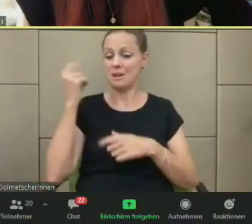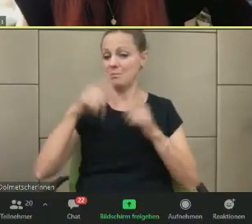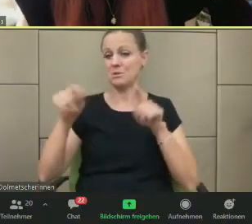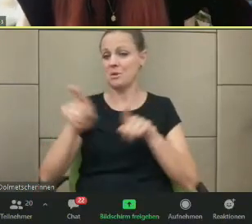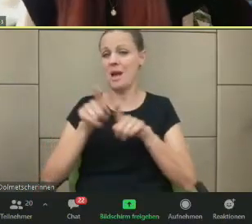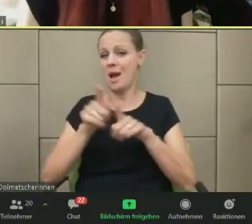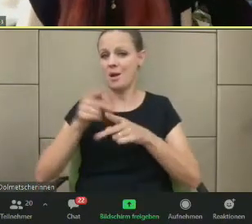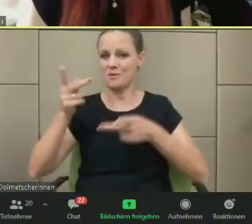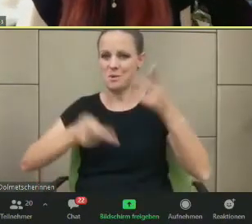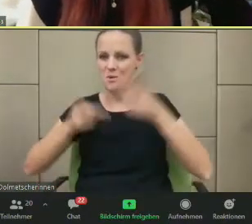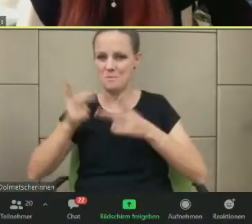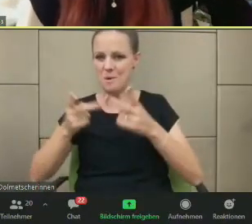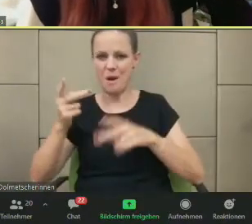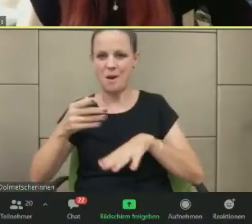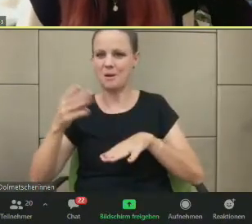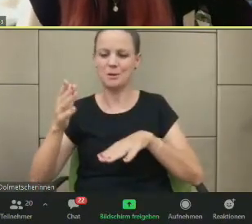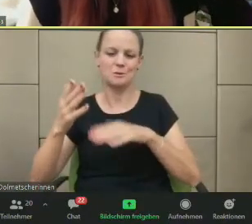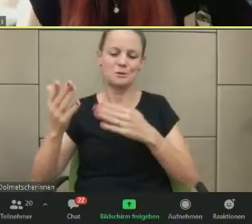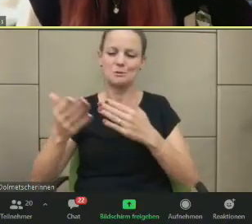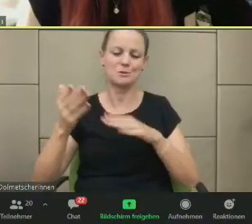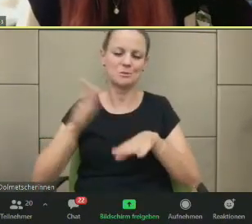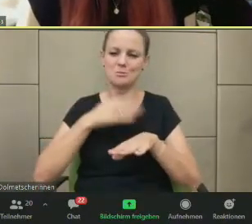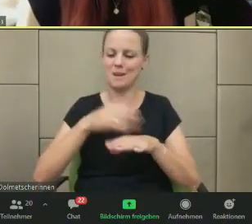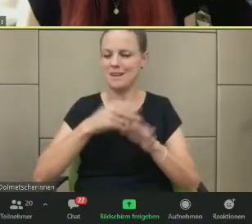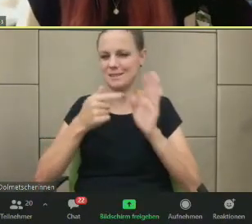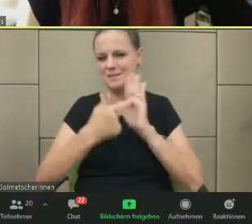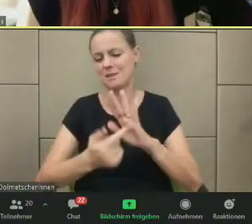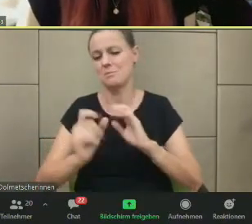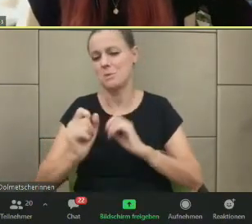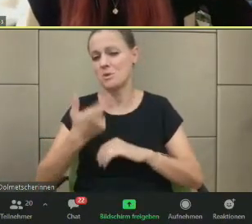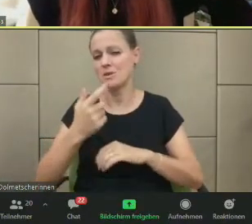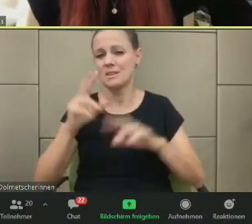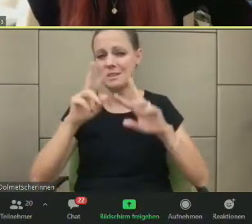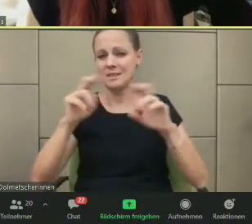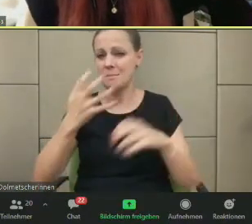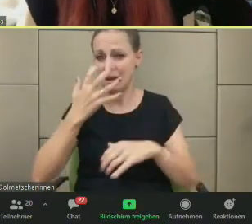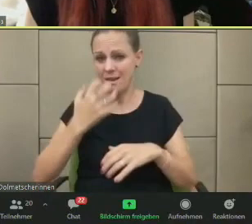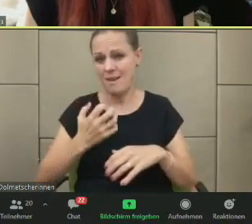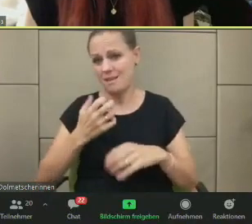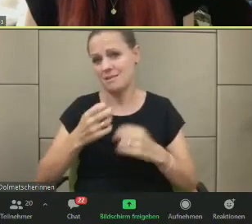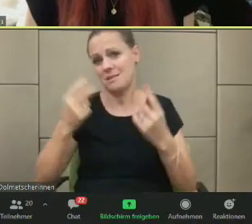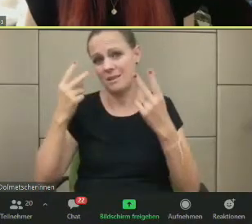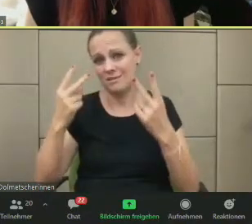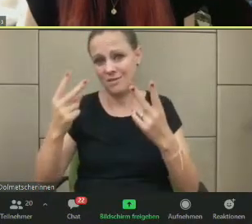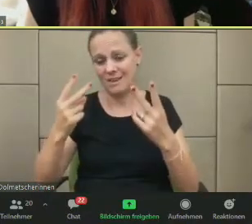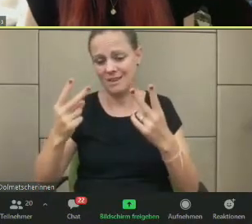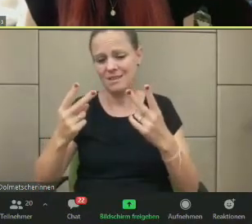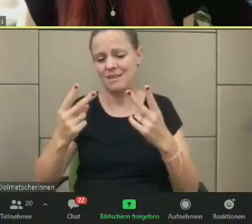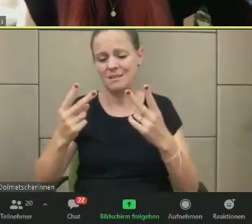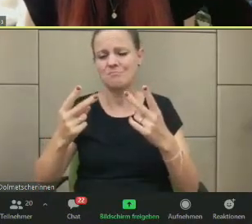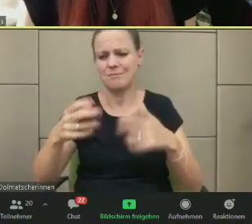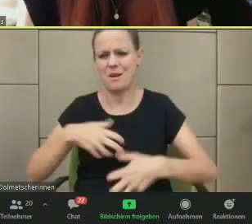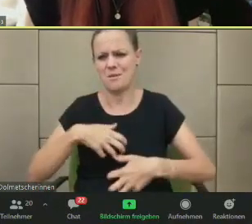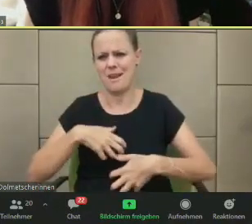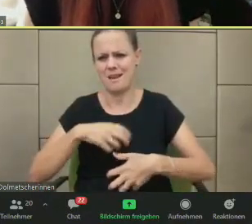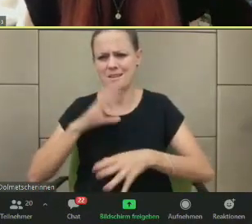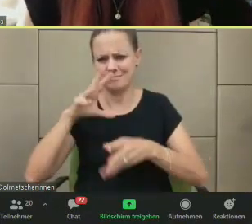Humor machen, weil ich denke mir, gerade bei ernsten Themen ist es auch manchmal wichtig, über sowas lachen zu